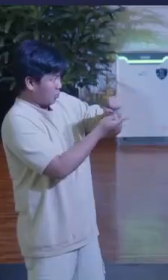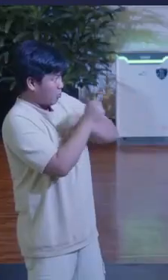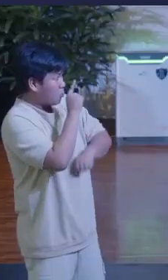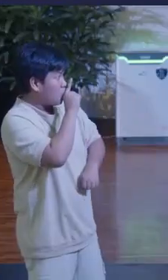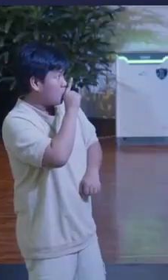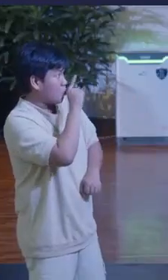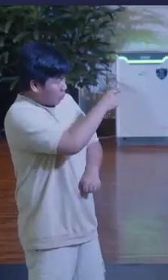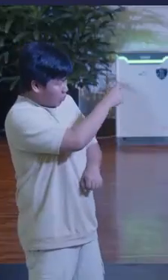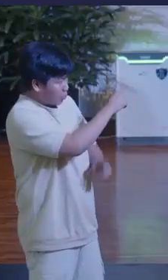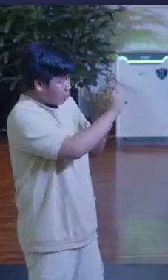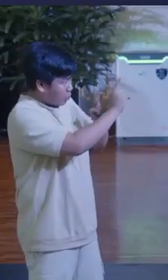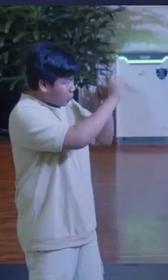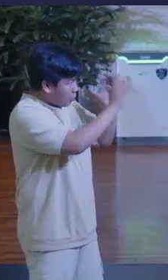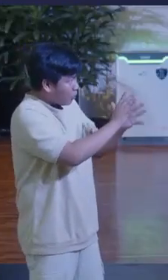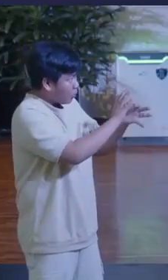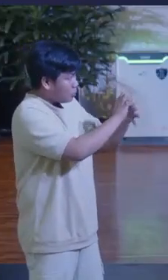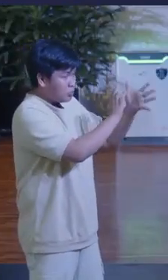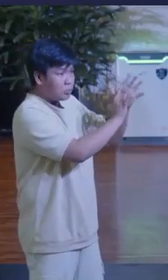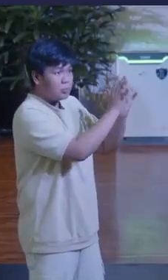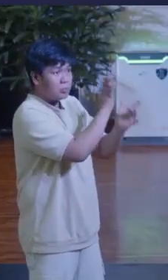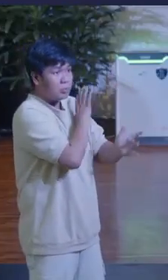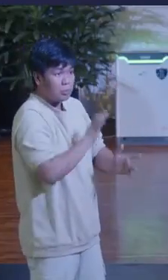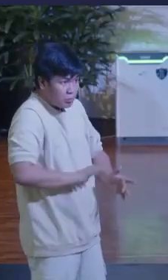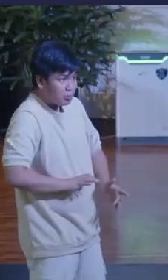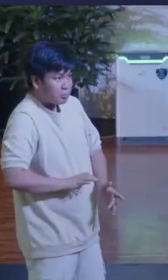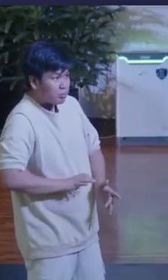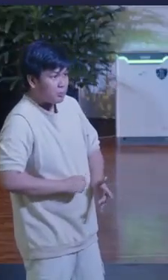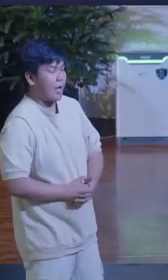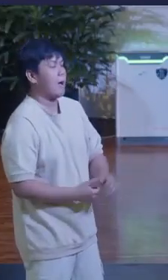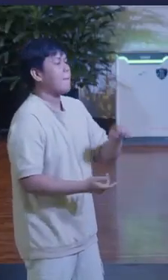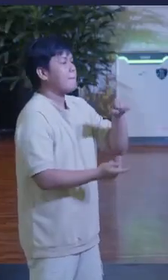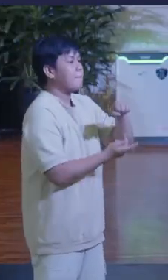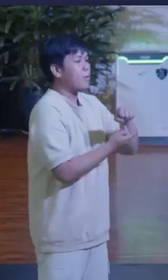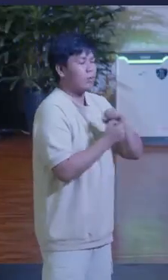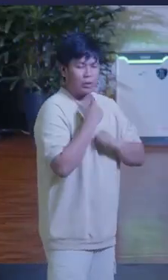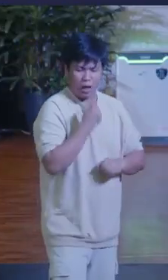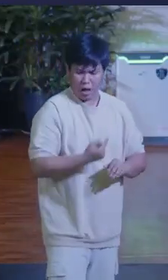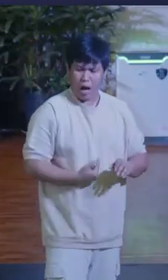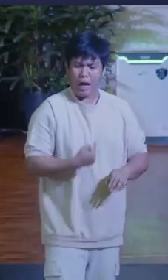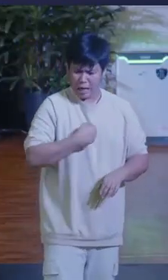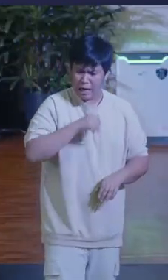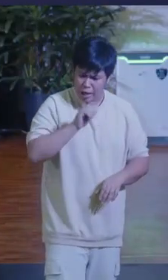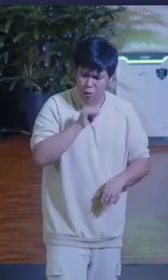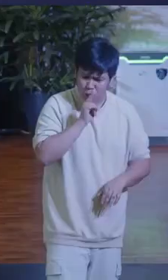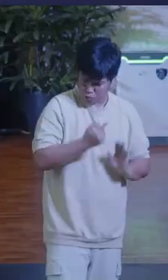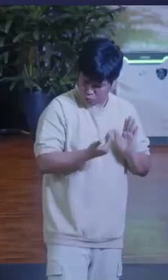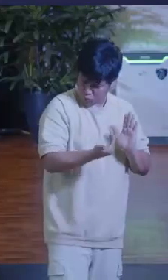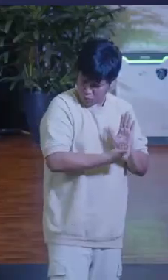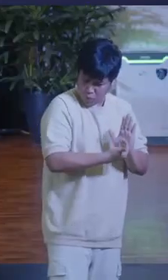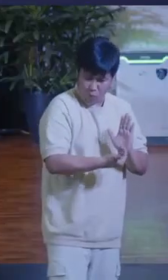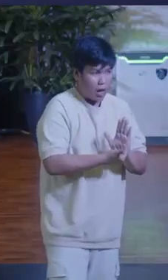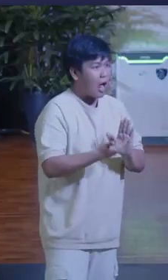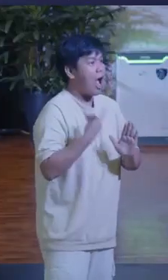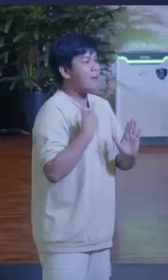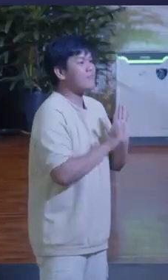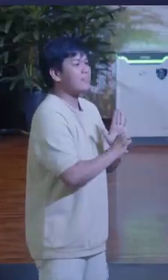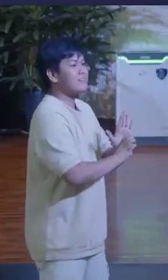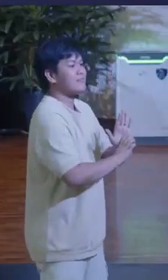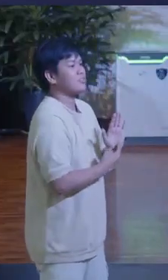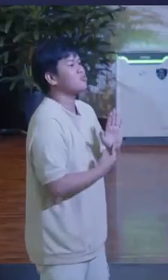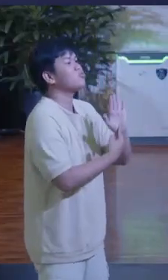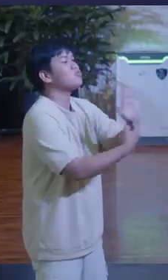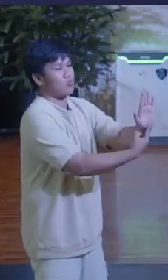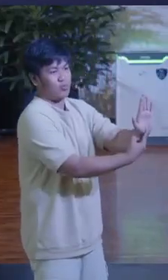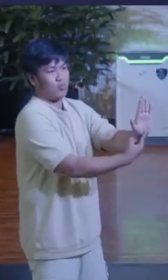isang tunay na apostol. Datapwat ang kanyang ginawa ay pinagtanggol niya muna ang kanyang pagiging apostol. At